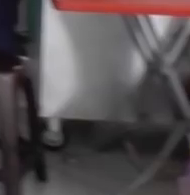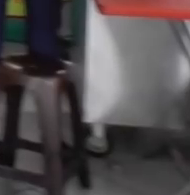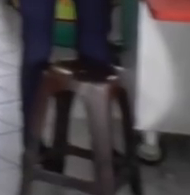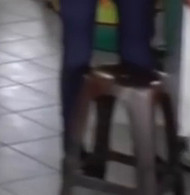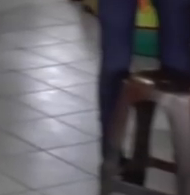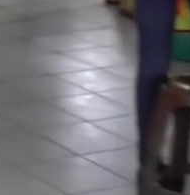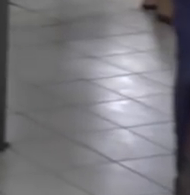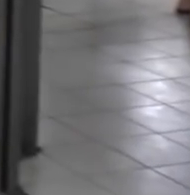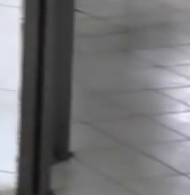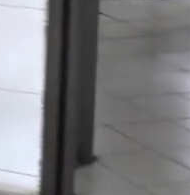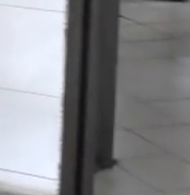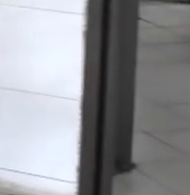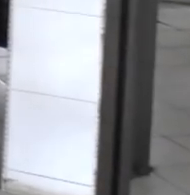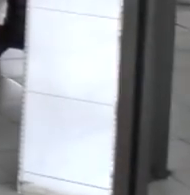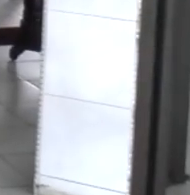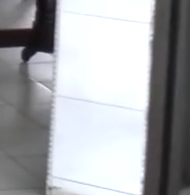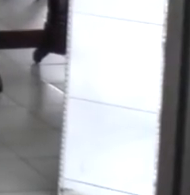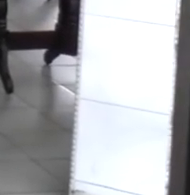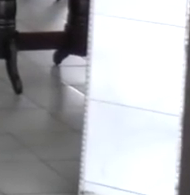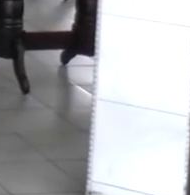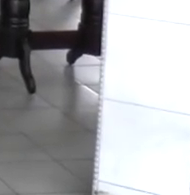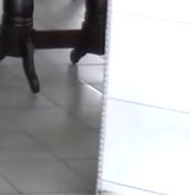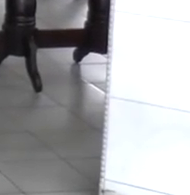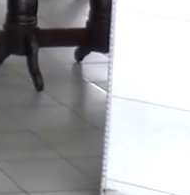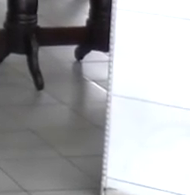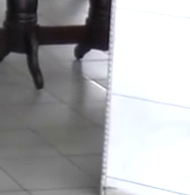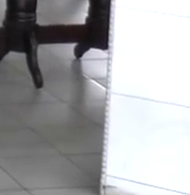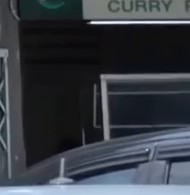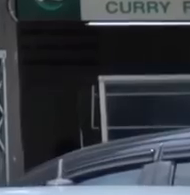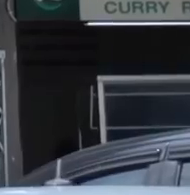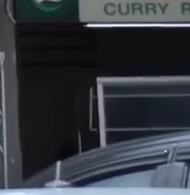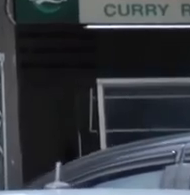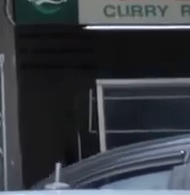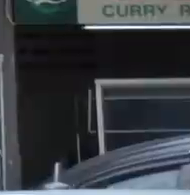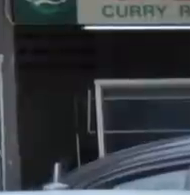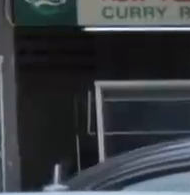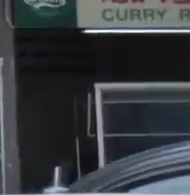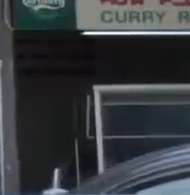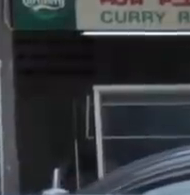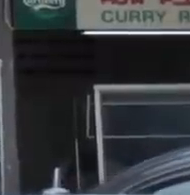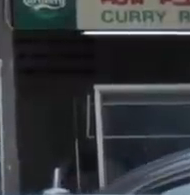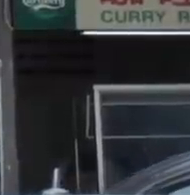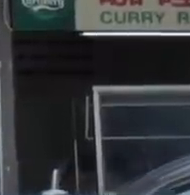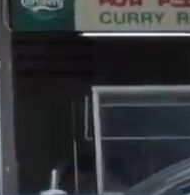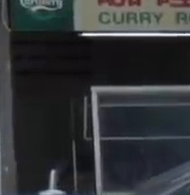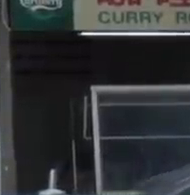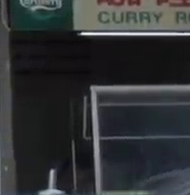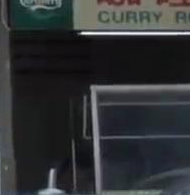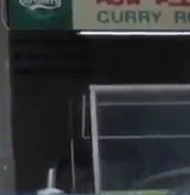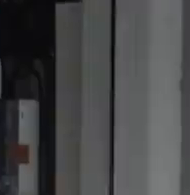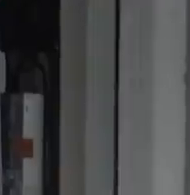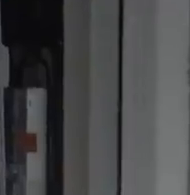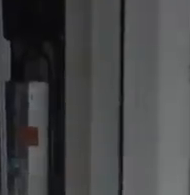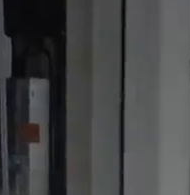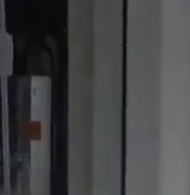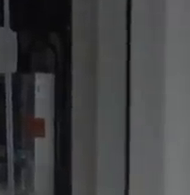pagi sehingga jam 10 malam. Ramai yang memberikan pandangan bahawa apabila ditutup jam